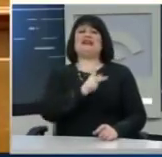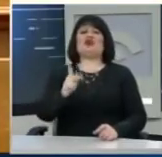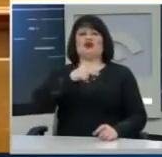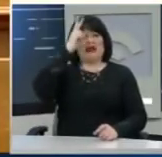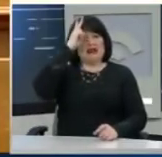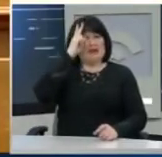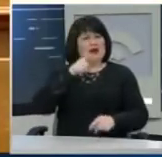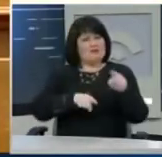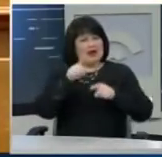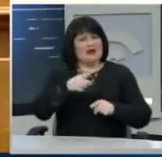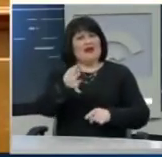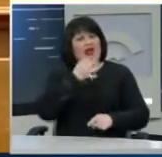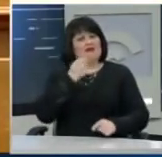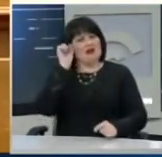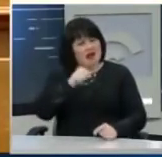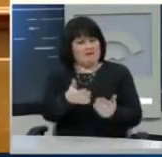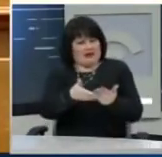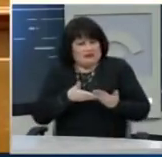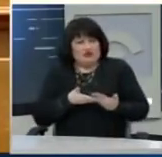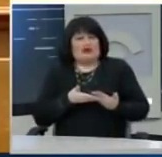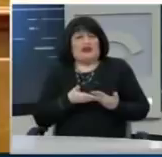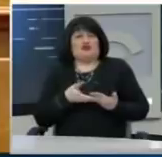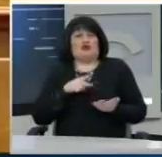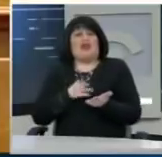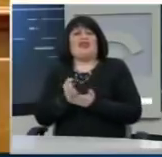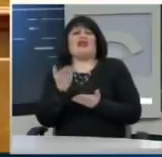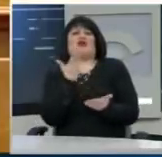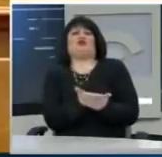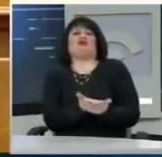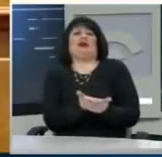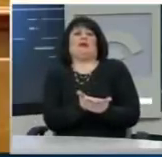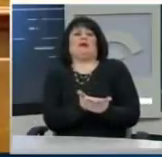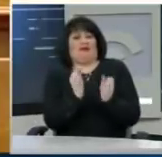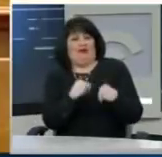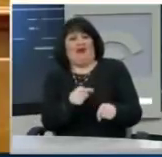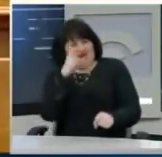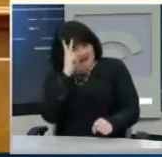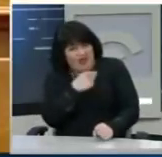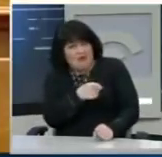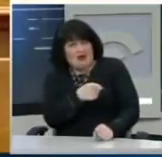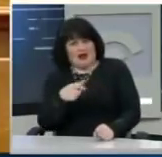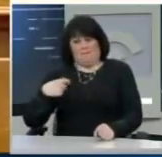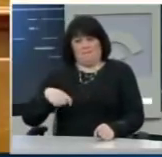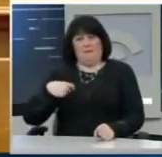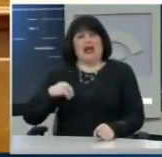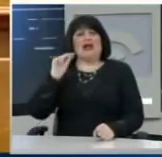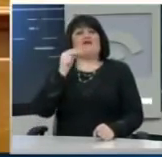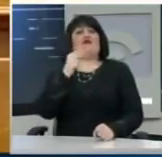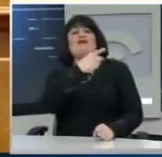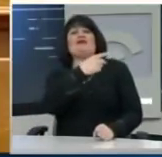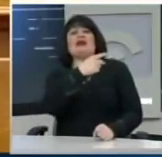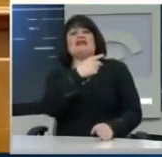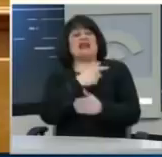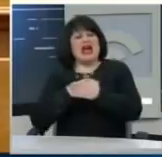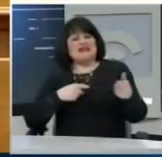που ανταποκρίνονται και υποστηρίζουν το δίκαιο ελληνικό αίτημα. Μέλη κομμάτων της γερμανικής